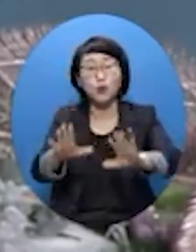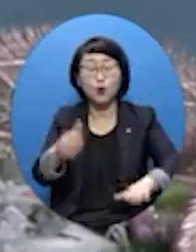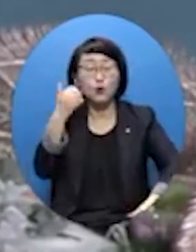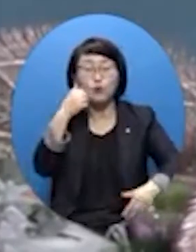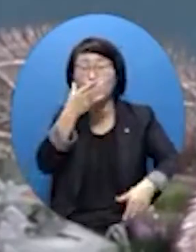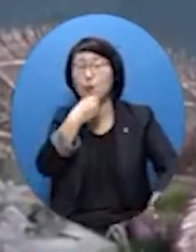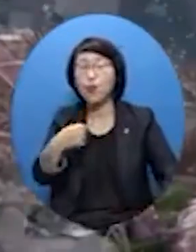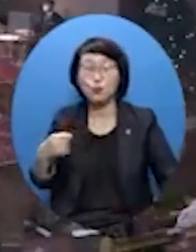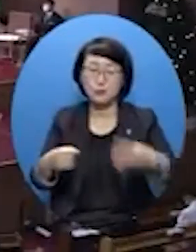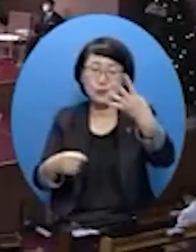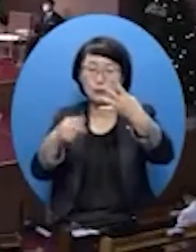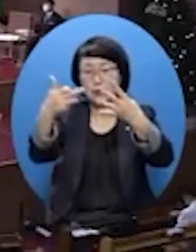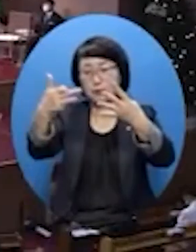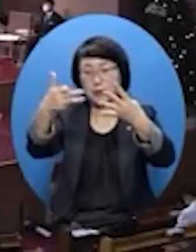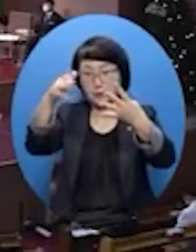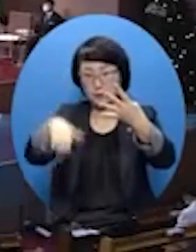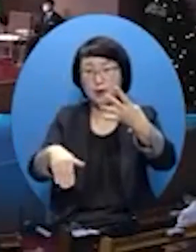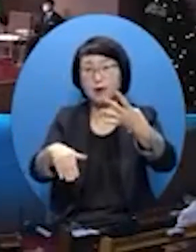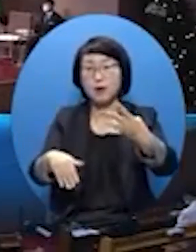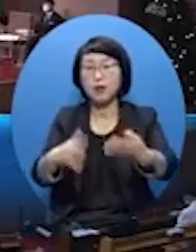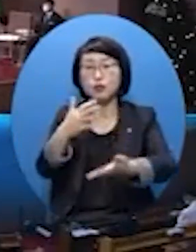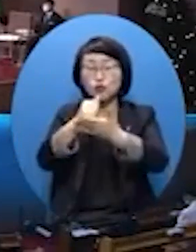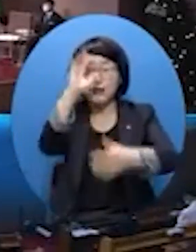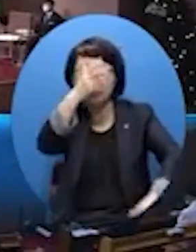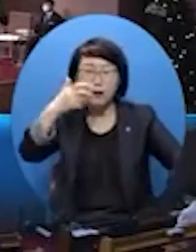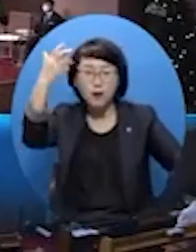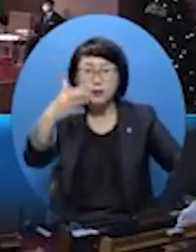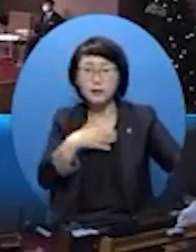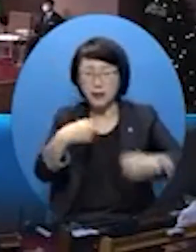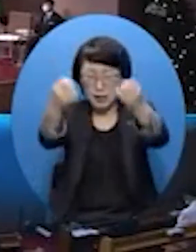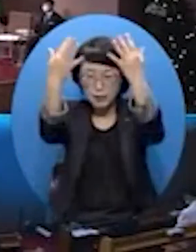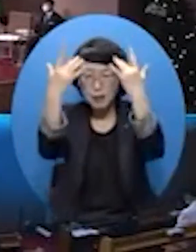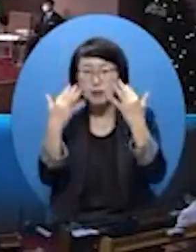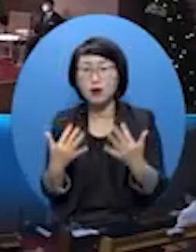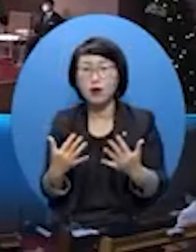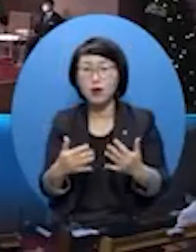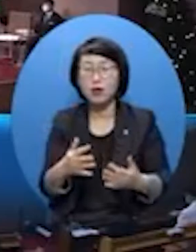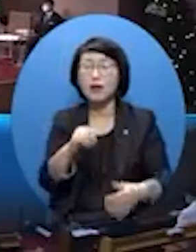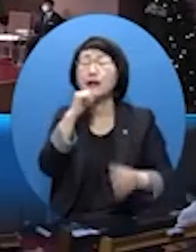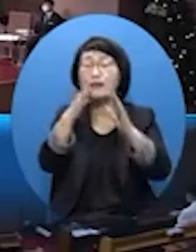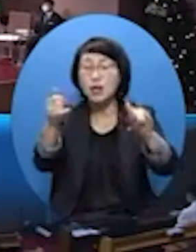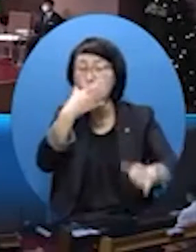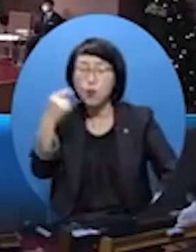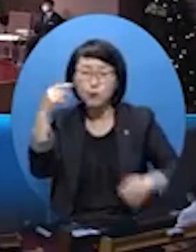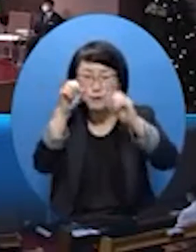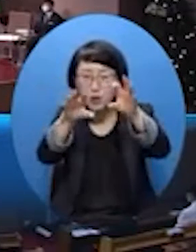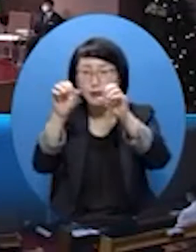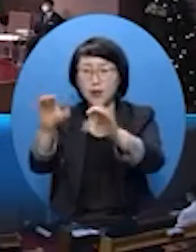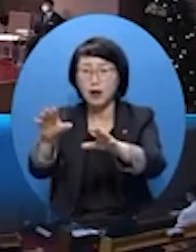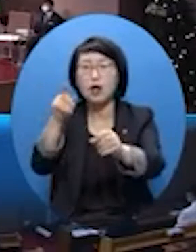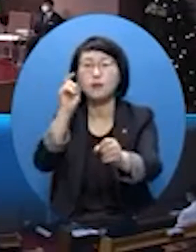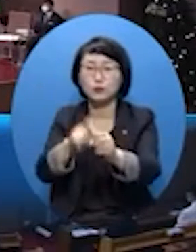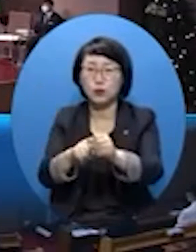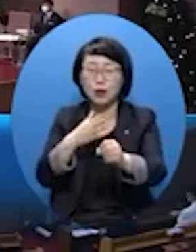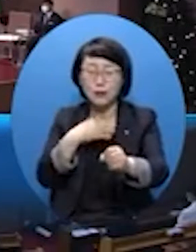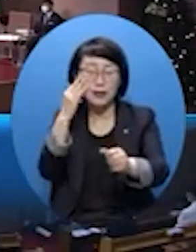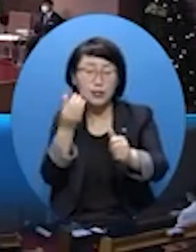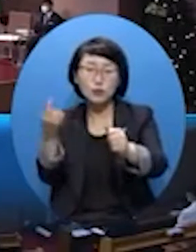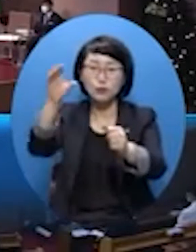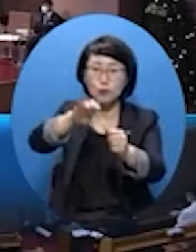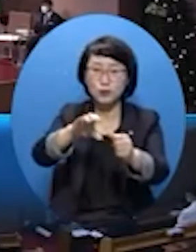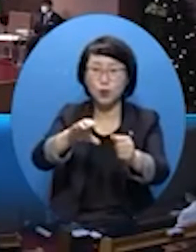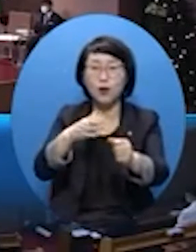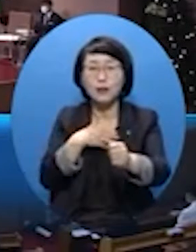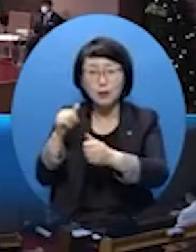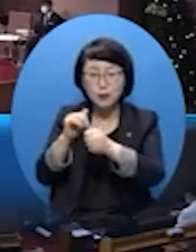누가복음 4장 18절 19절에 나와 있습니다. 주의 성령이 내게 임하셨으니 이는 가난한 자에게 복음을 전하게 하시려고 내게